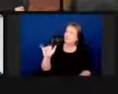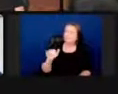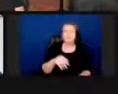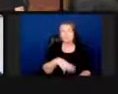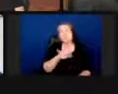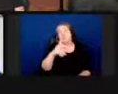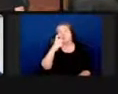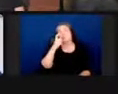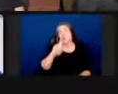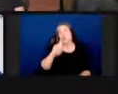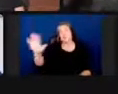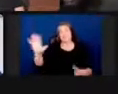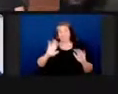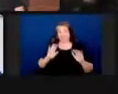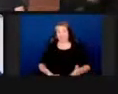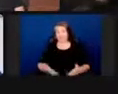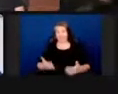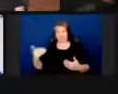mwenzangu.